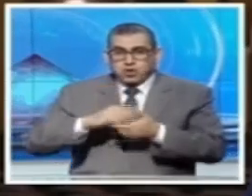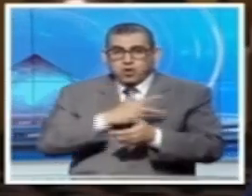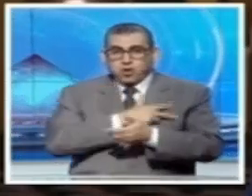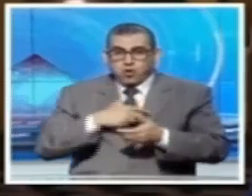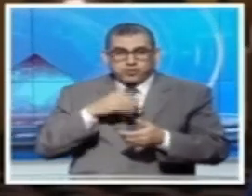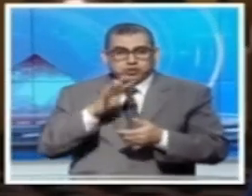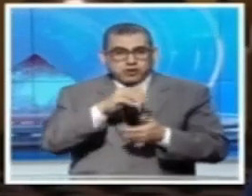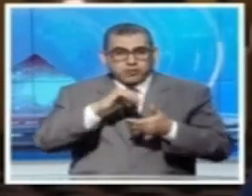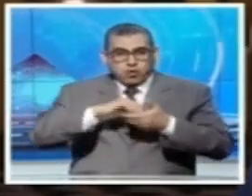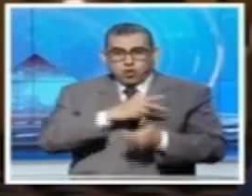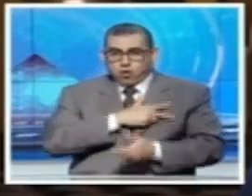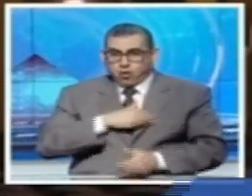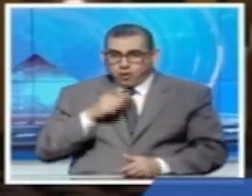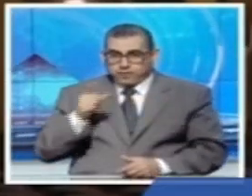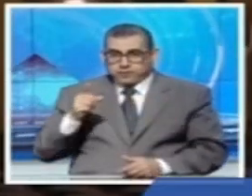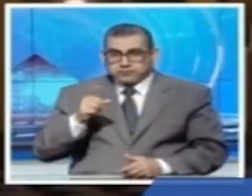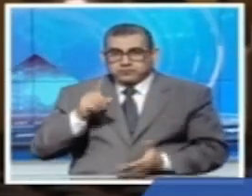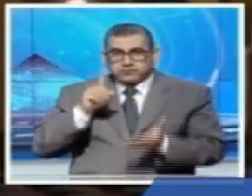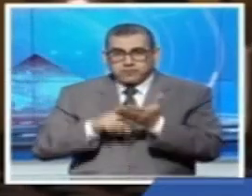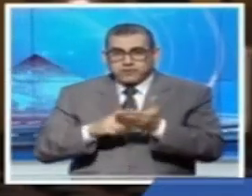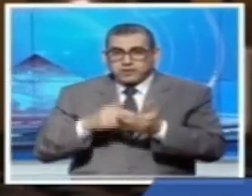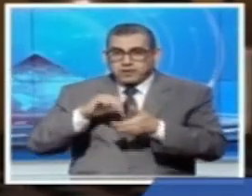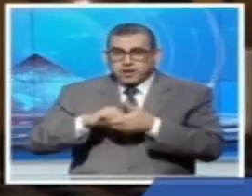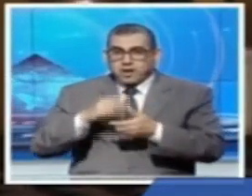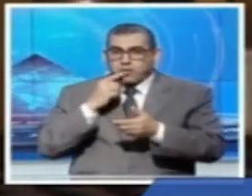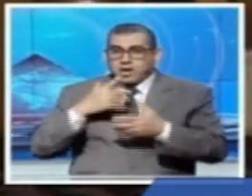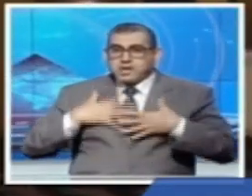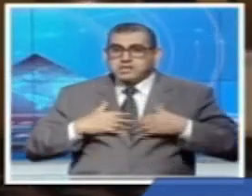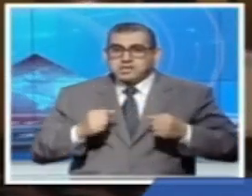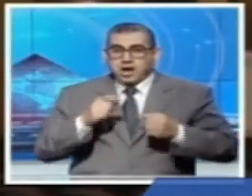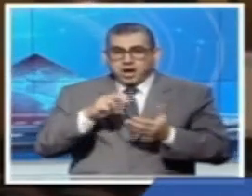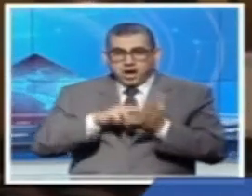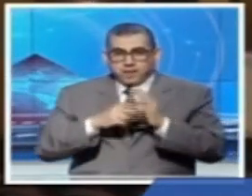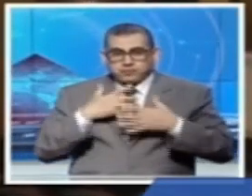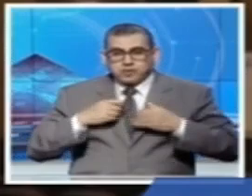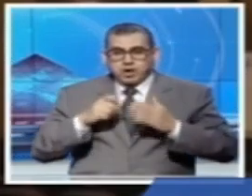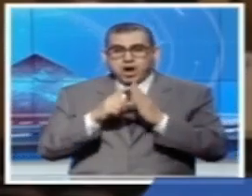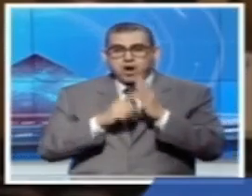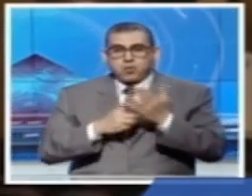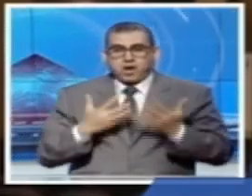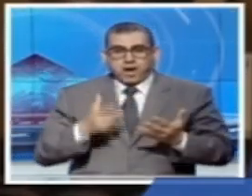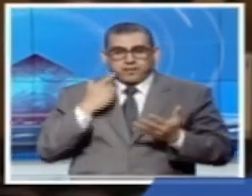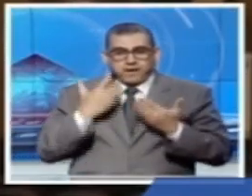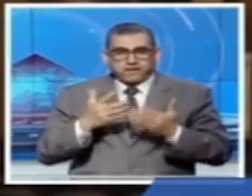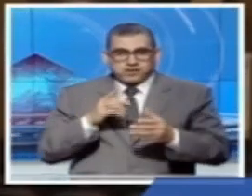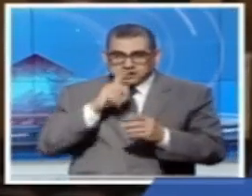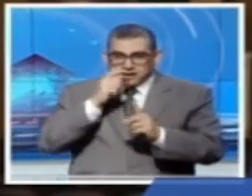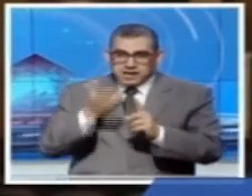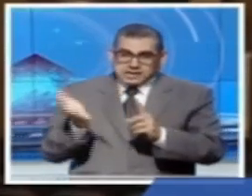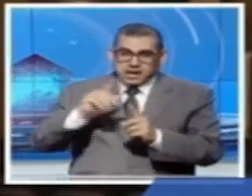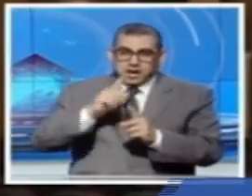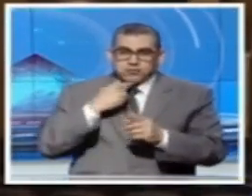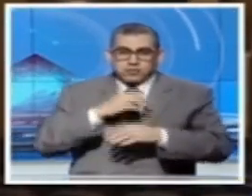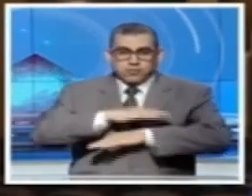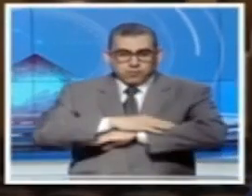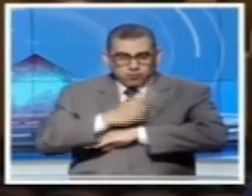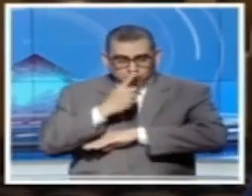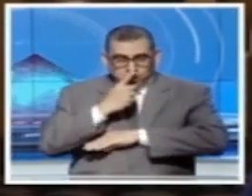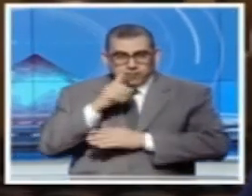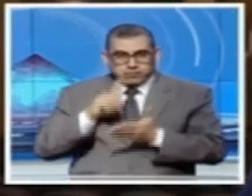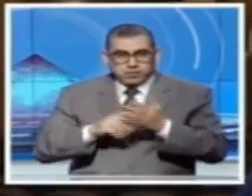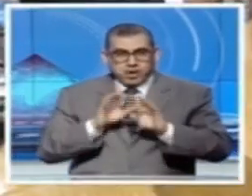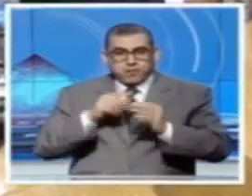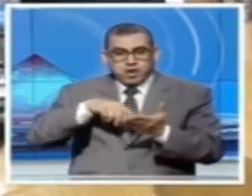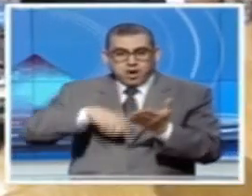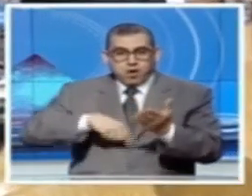ما بين الحكومة، وانه يتم معاملة القطاع الصحي بمعاملة روح القانون وليس معاملة، واحنا طبعا محترمين جدا قرارات